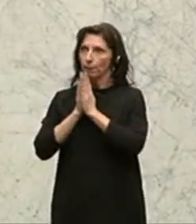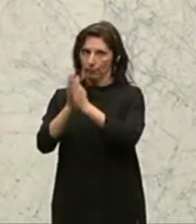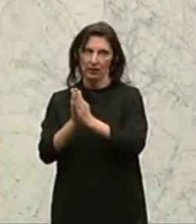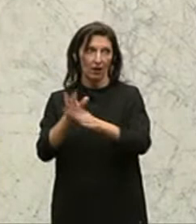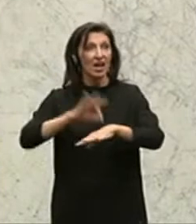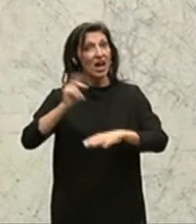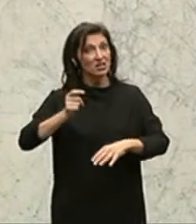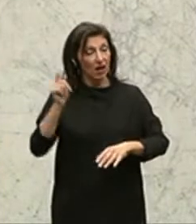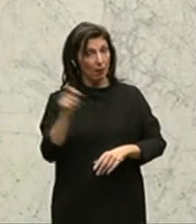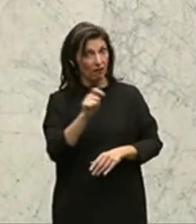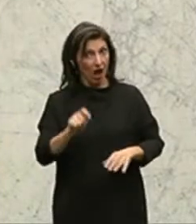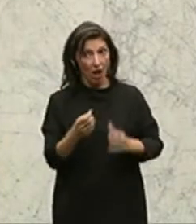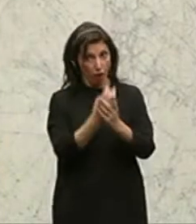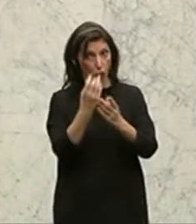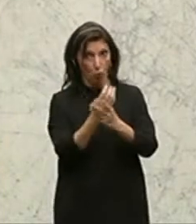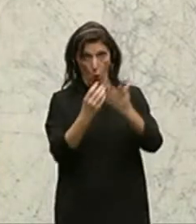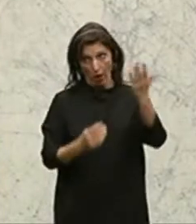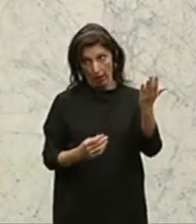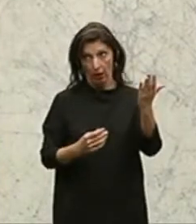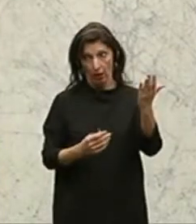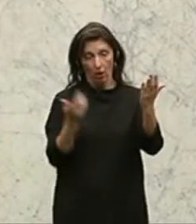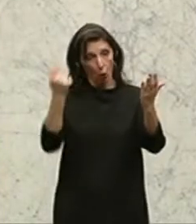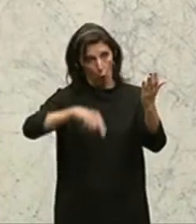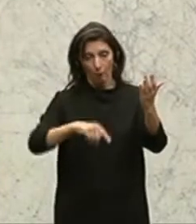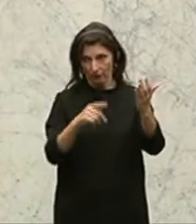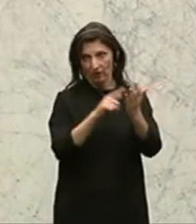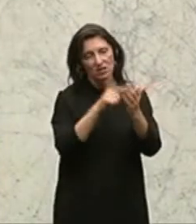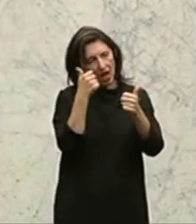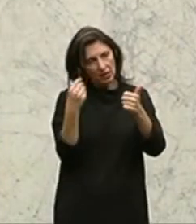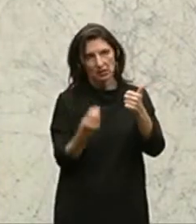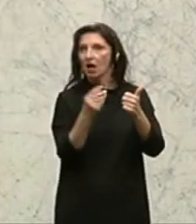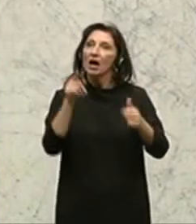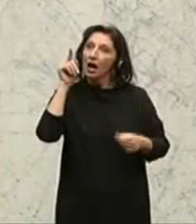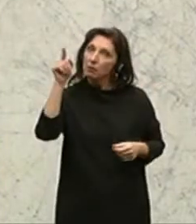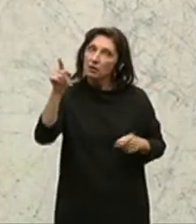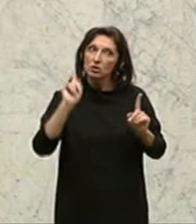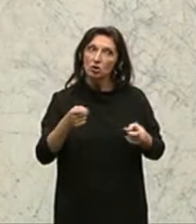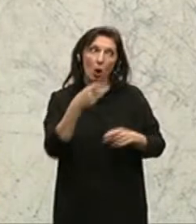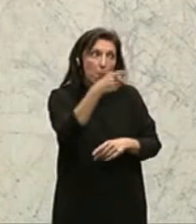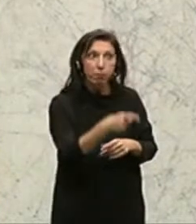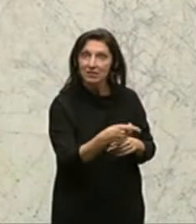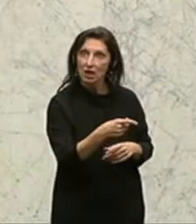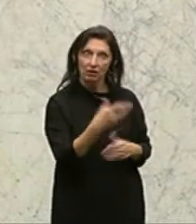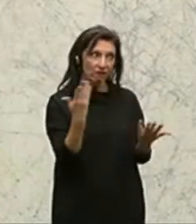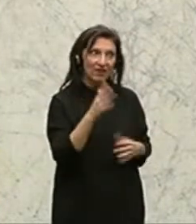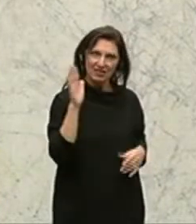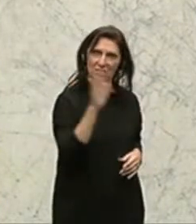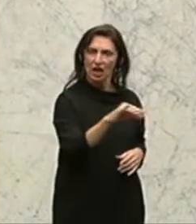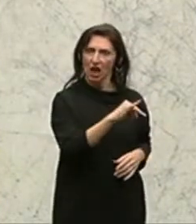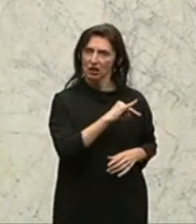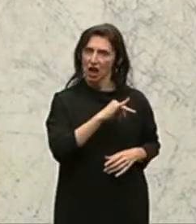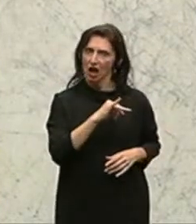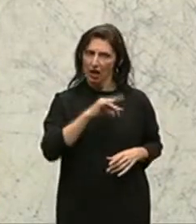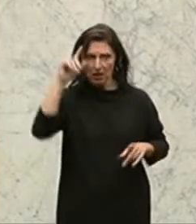Frühjahr stattfinden, sind eine Seite der Medaille. Aber stellen auch Sie endlich einmal die Interessen der Patientinnen und Patienten in den